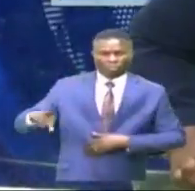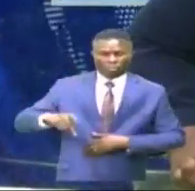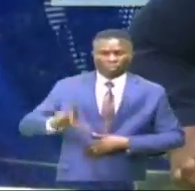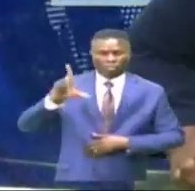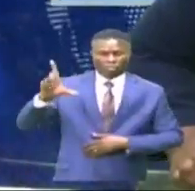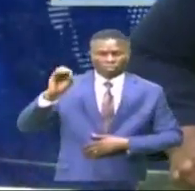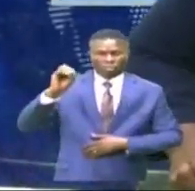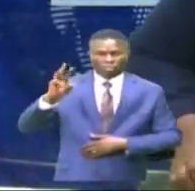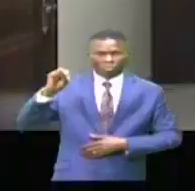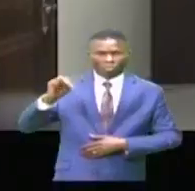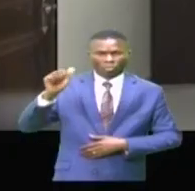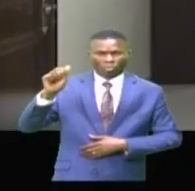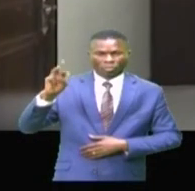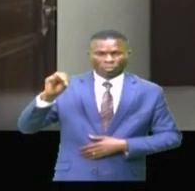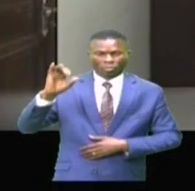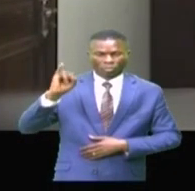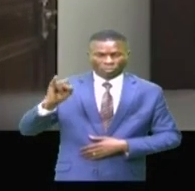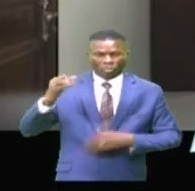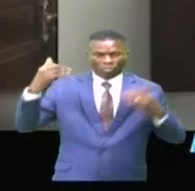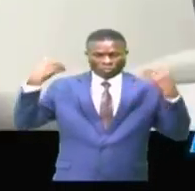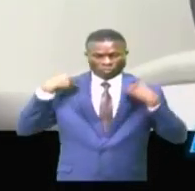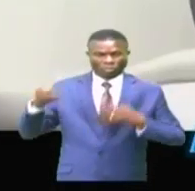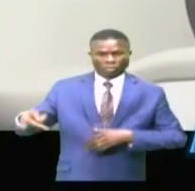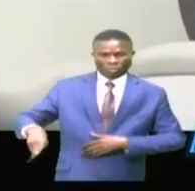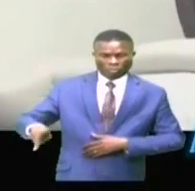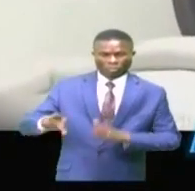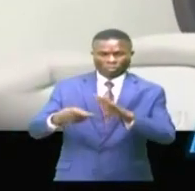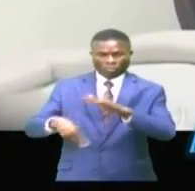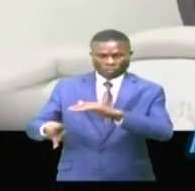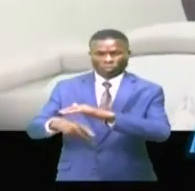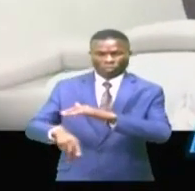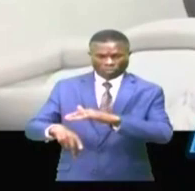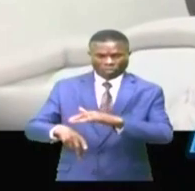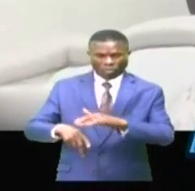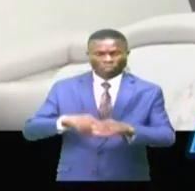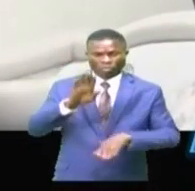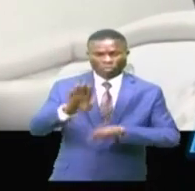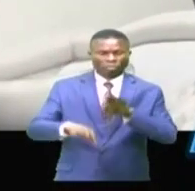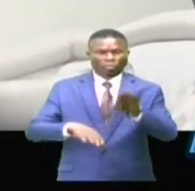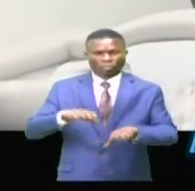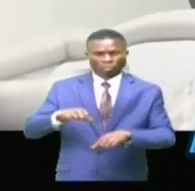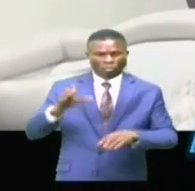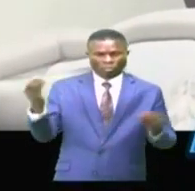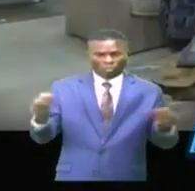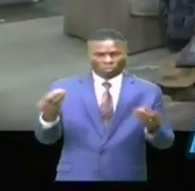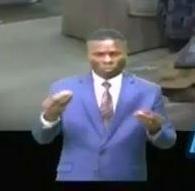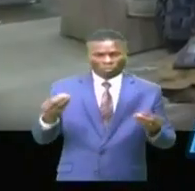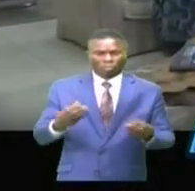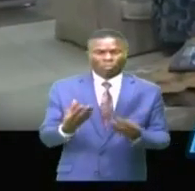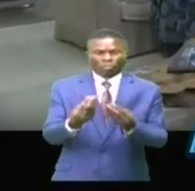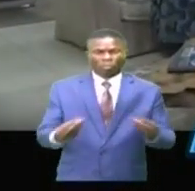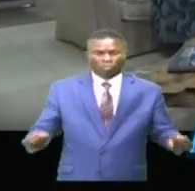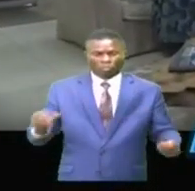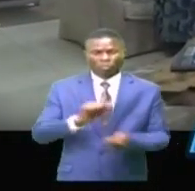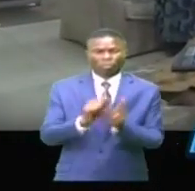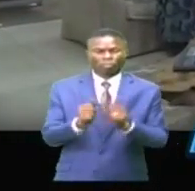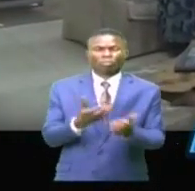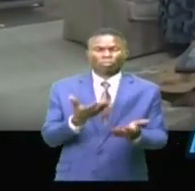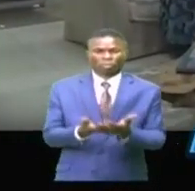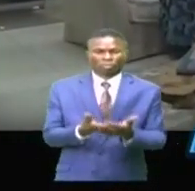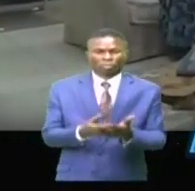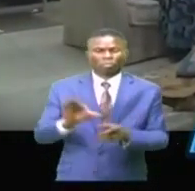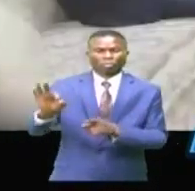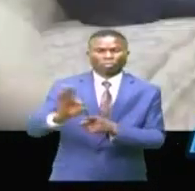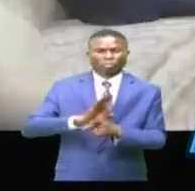lomanie reportage l'autorité provinciale mène des démarches pour en faire résoudre cette question de